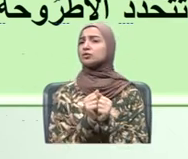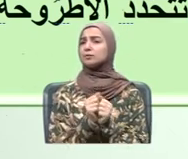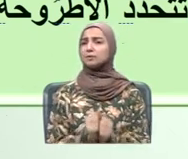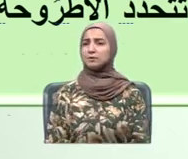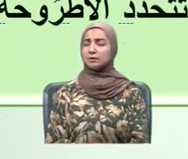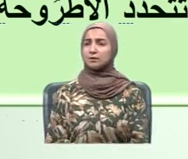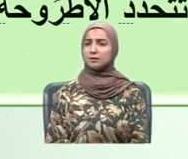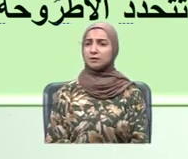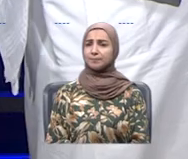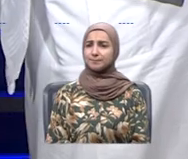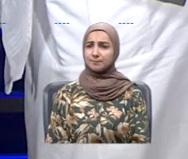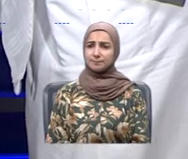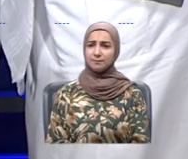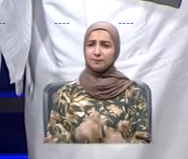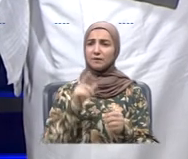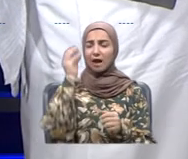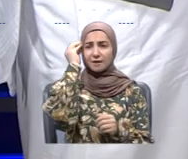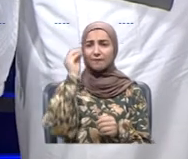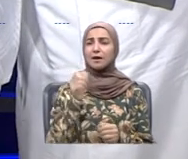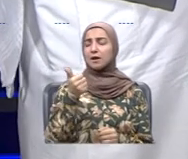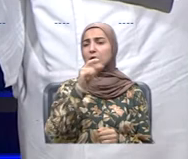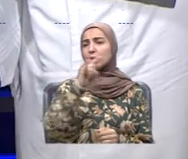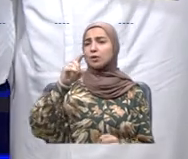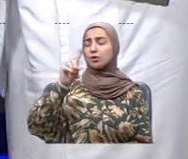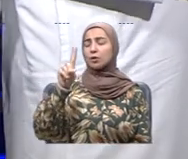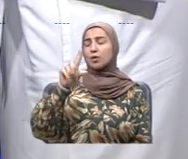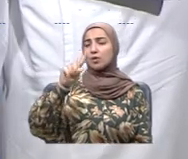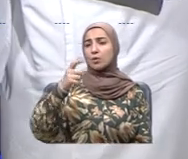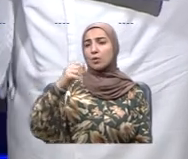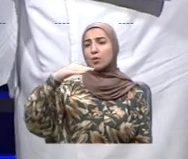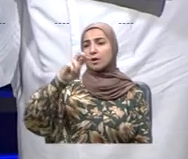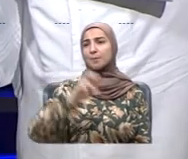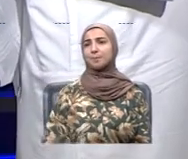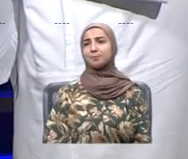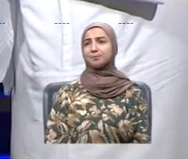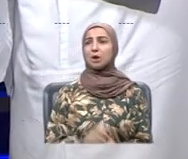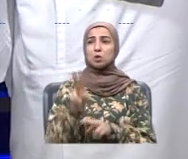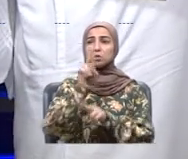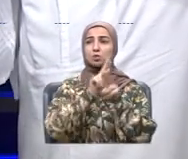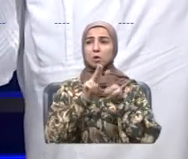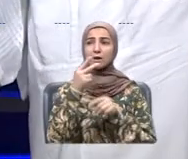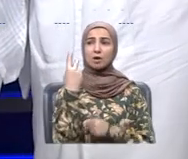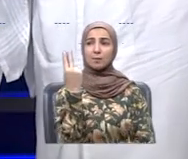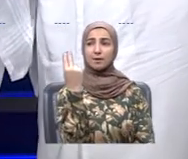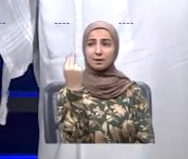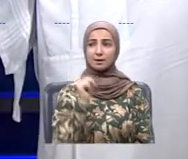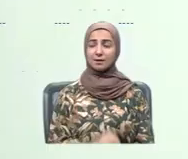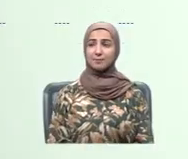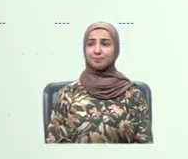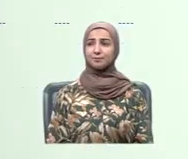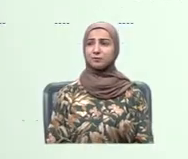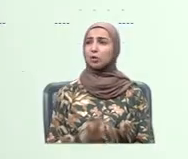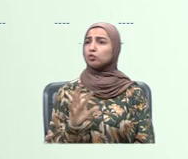الأطروحة ويحاول أن يعرض رأيه فيها. السؤال الثاني عزيز الطالب يقول: ما هي هذه